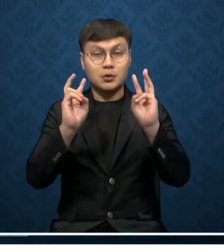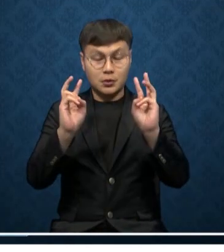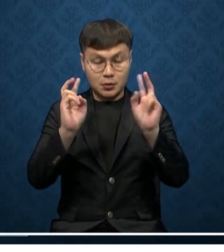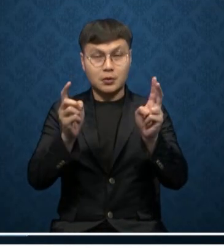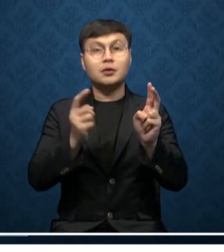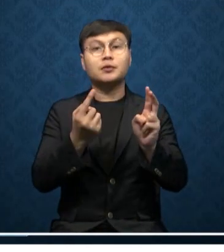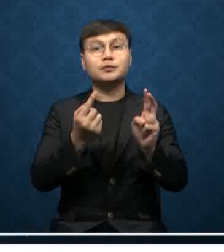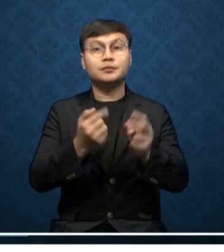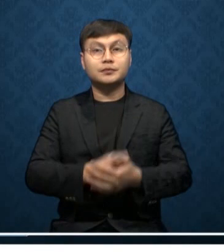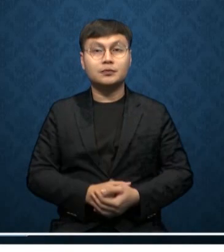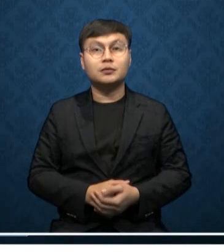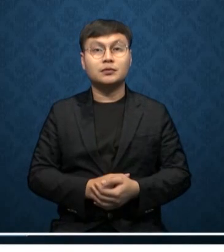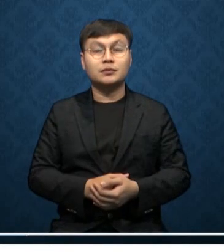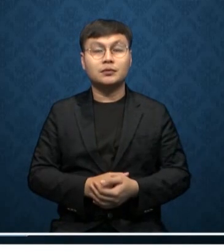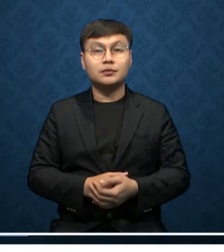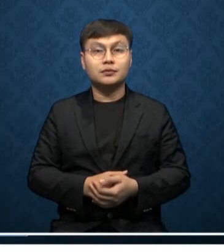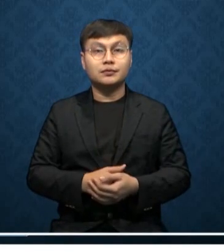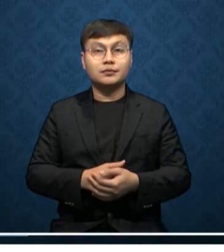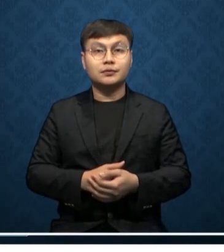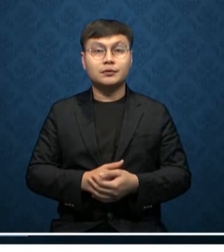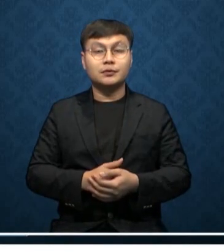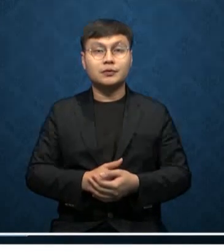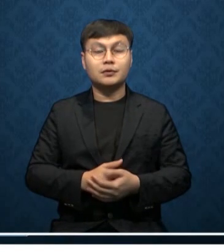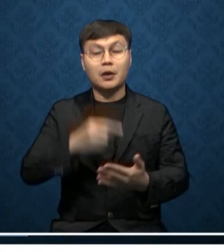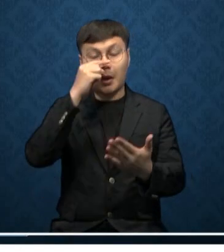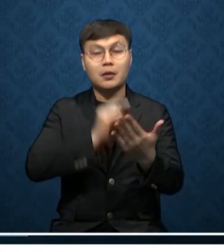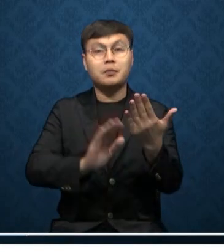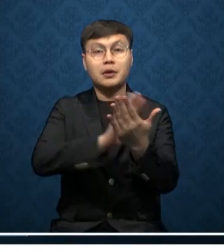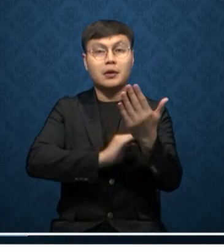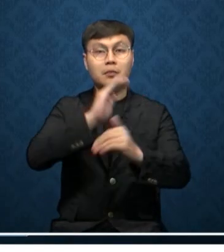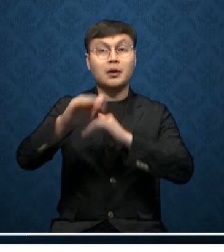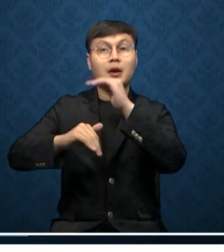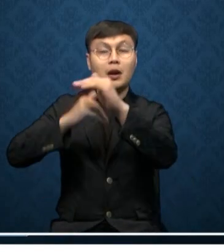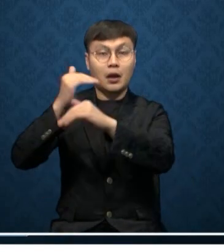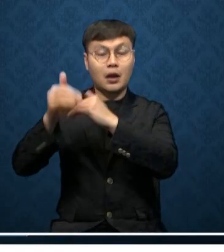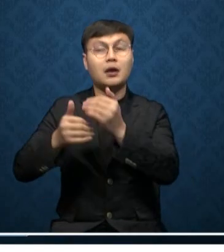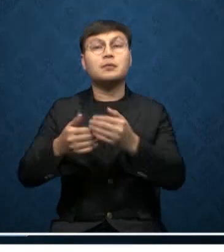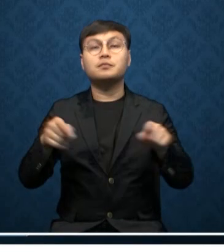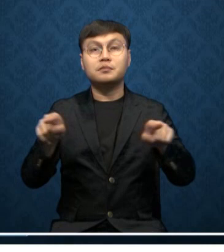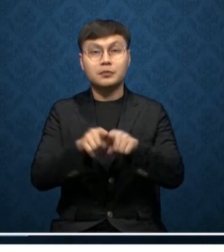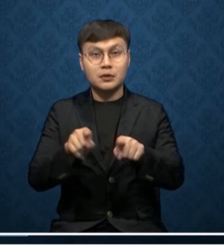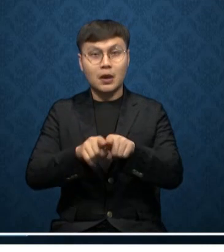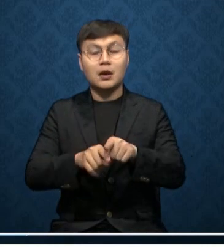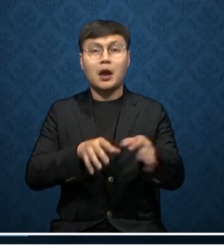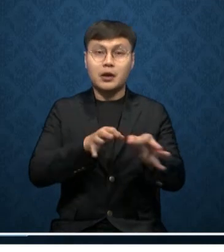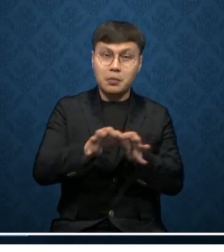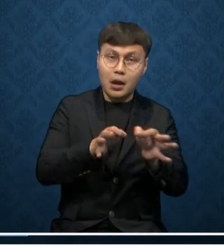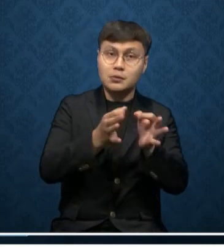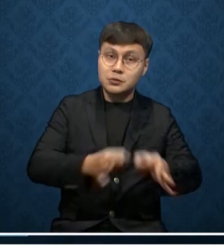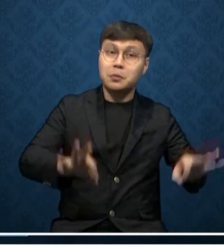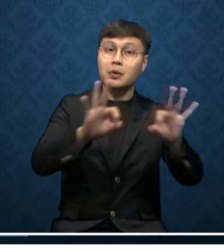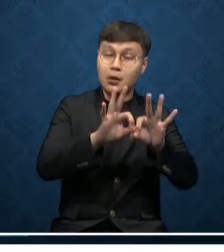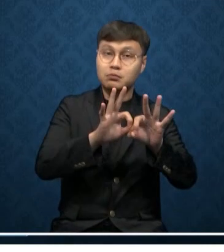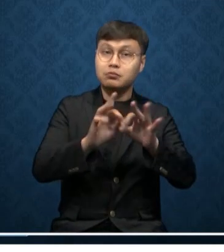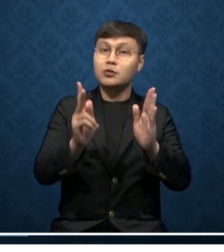บริหารกฎหมายการขับเคลื่อนประเทศในเรื่องอื่นๆก็เช่นเดียวกันต้องอธิบายได้ว่าจำเป็นชอบด้วยกฎ